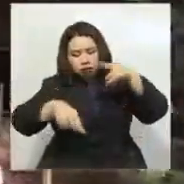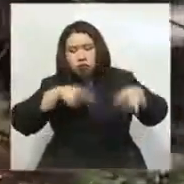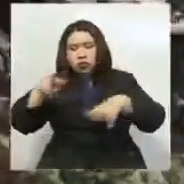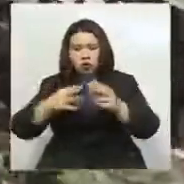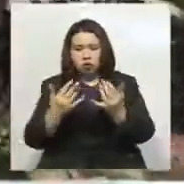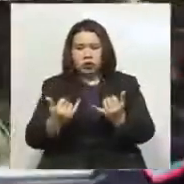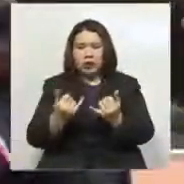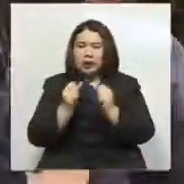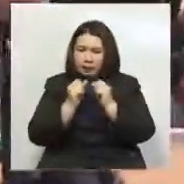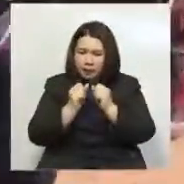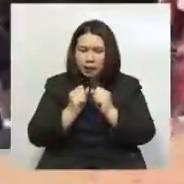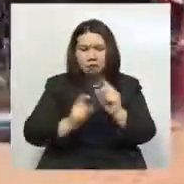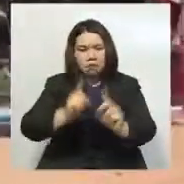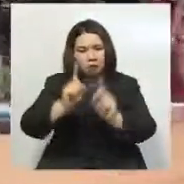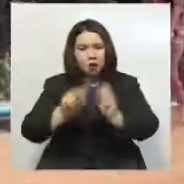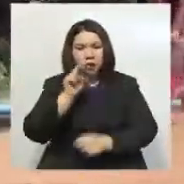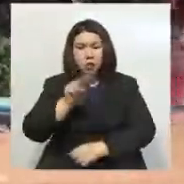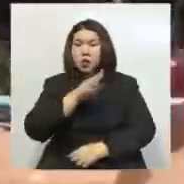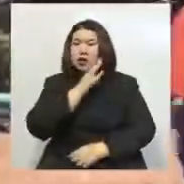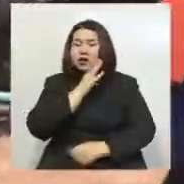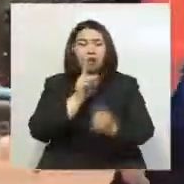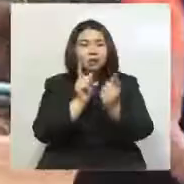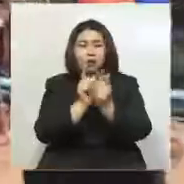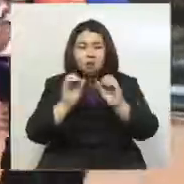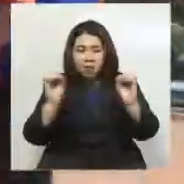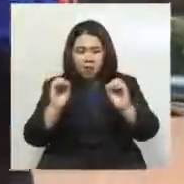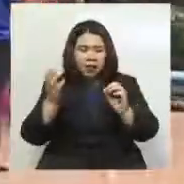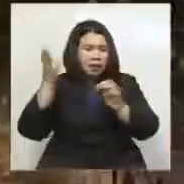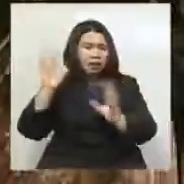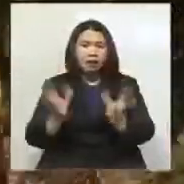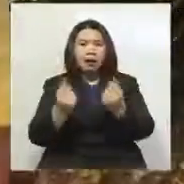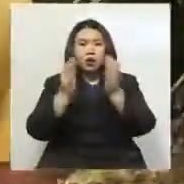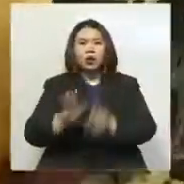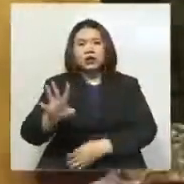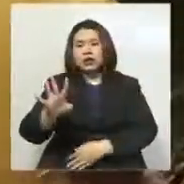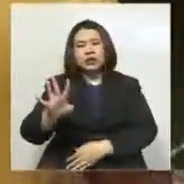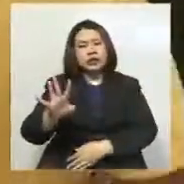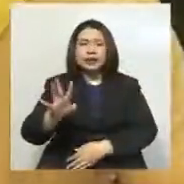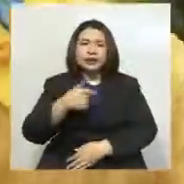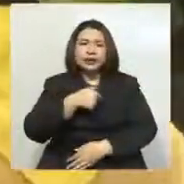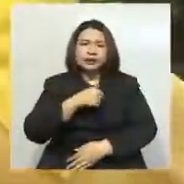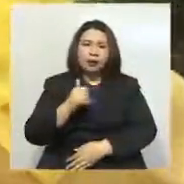นี้ทางจังหวัดอยู่ระหว่างการประเมินค่ะถ้าหากไม่พบผู้สูญหายจากเหตุการณ์ที่เกิดขึ้นก็อ